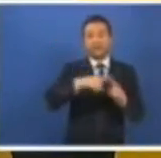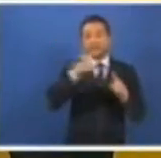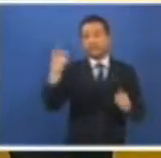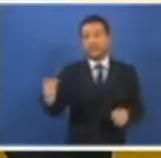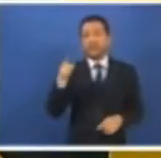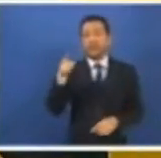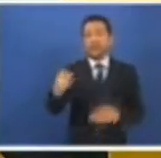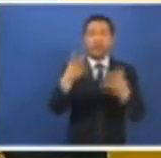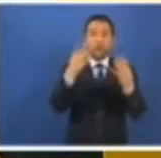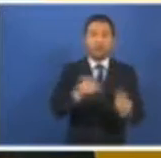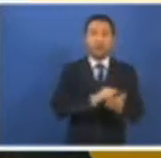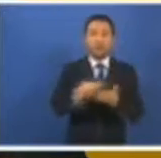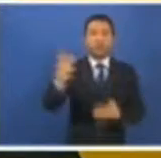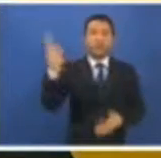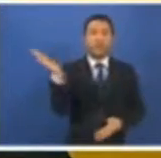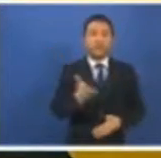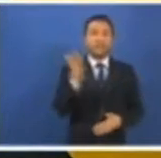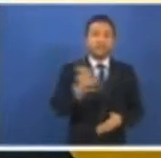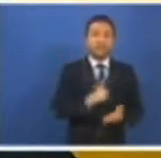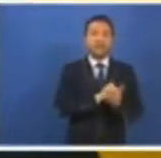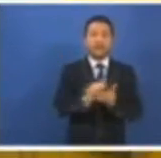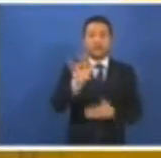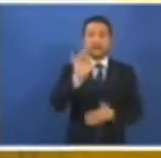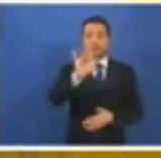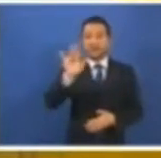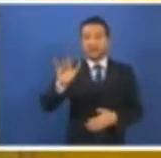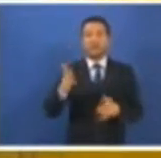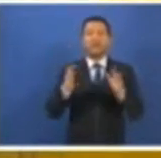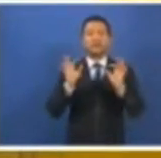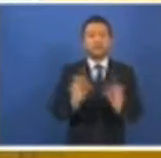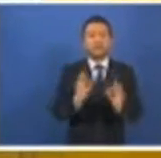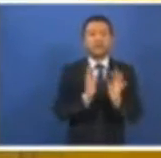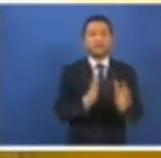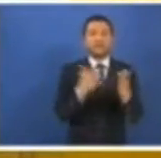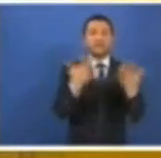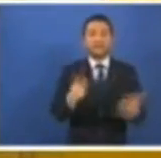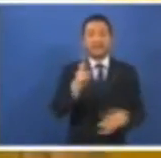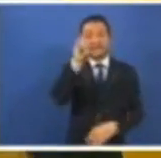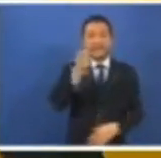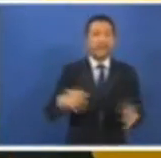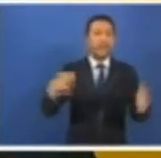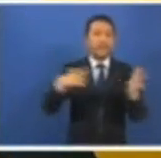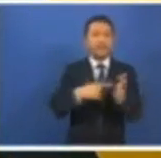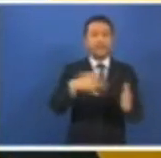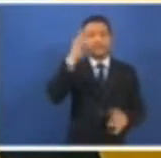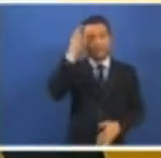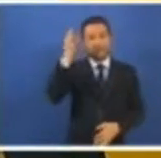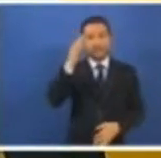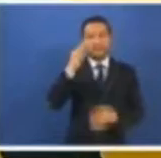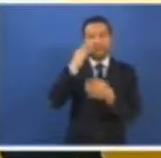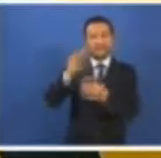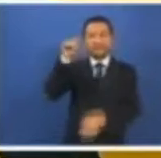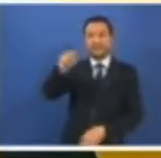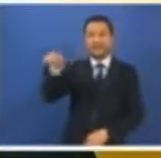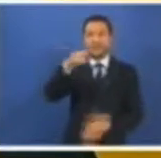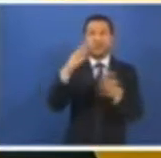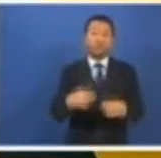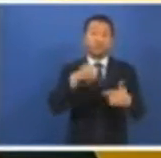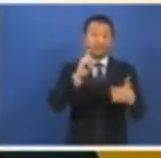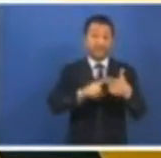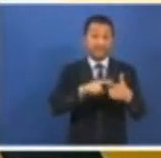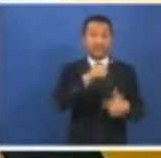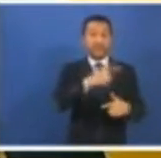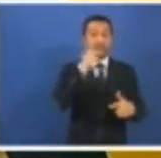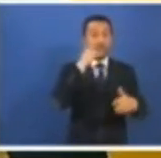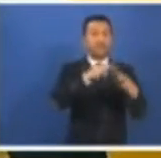beri olan bütün darbelerin ve ara rejimlerin, kesintilerin ilk hedefi bilim insanları olmuştur. İkinci